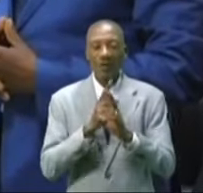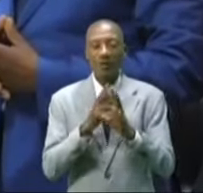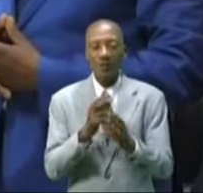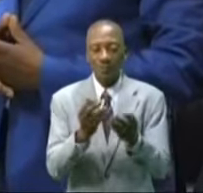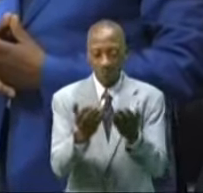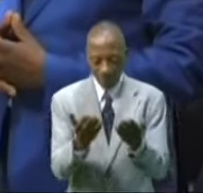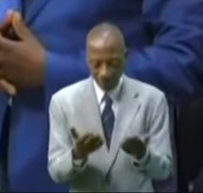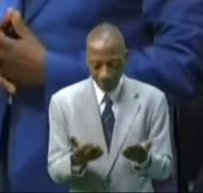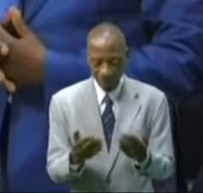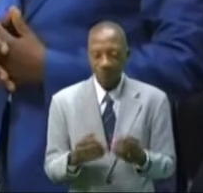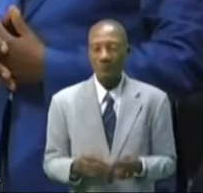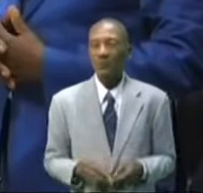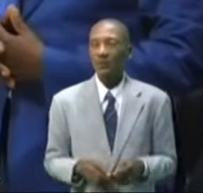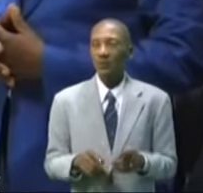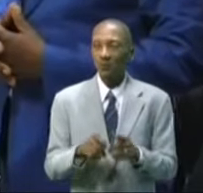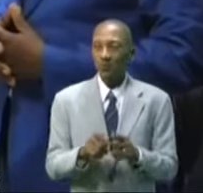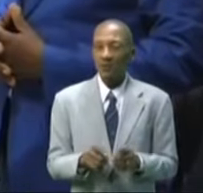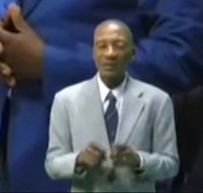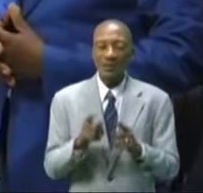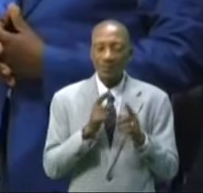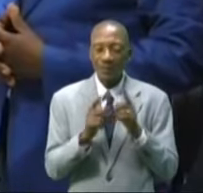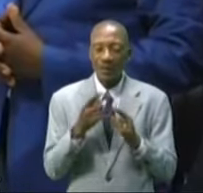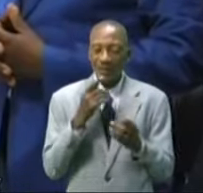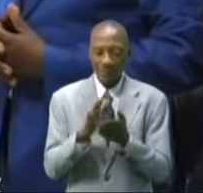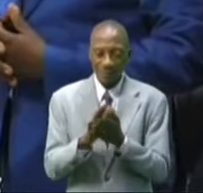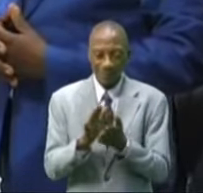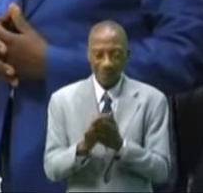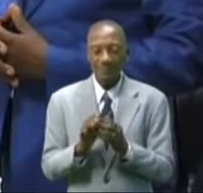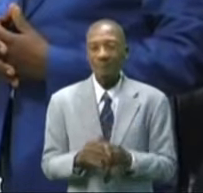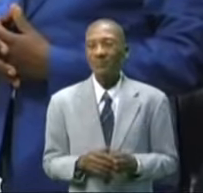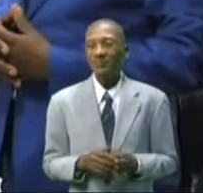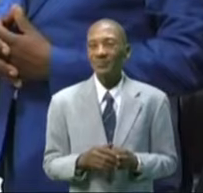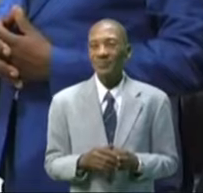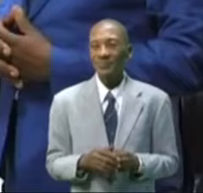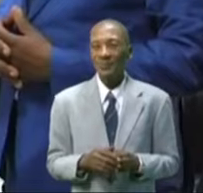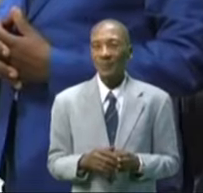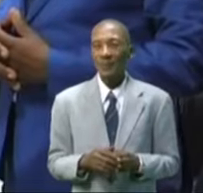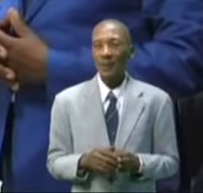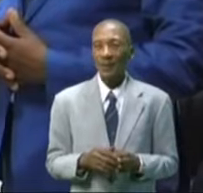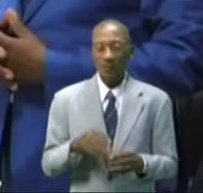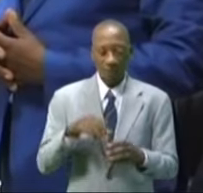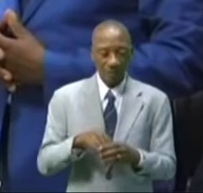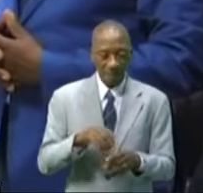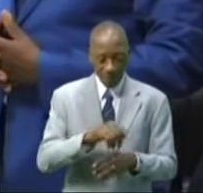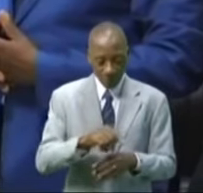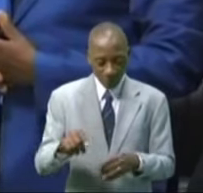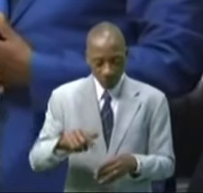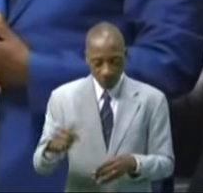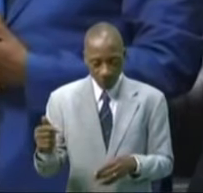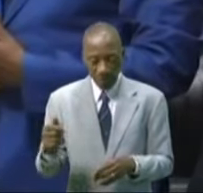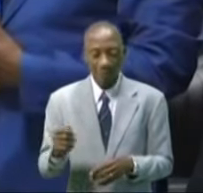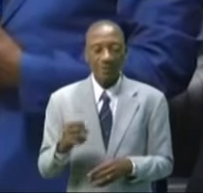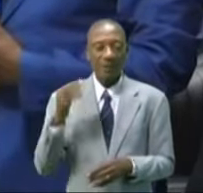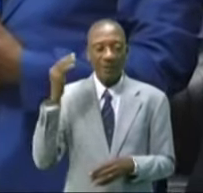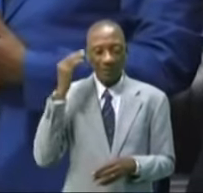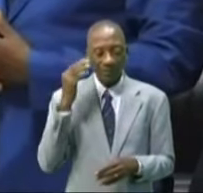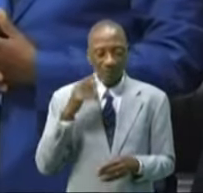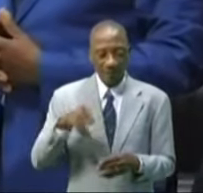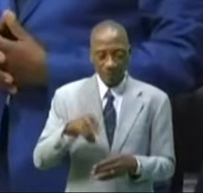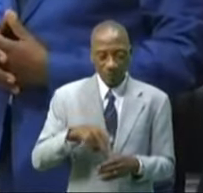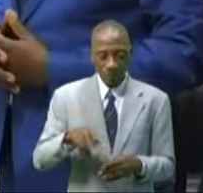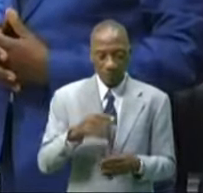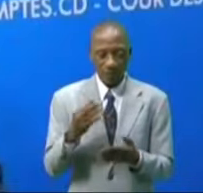un bel exemple à suivre. Au sortir du cabinet du premier président de la Cour de comptes, le ministre provincial des Finances s'est confié en